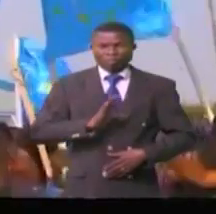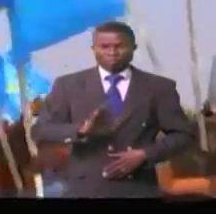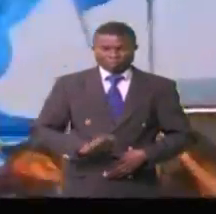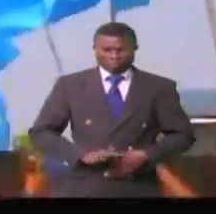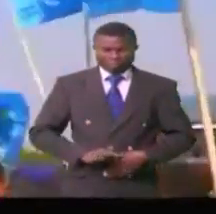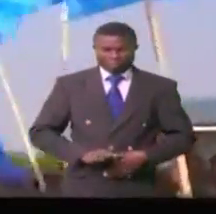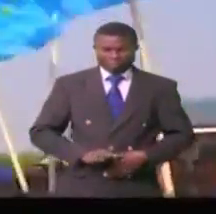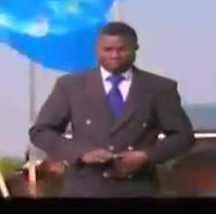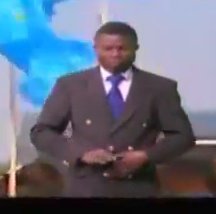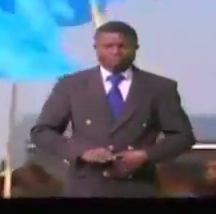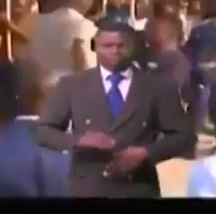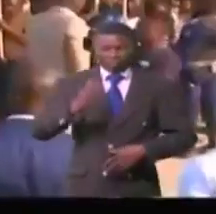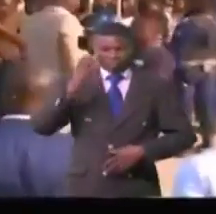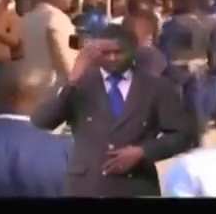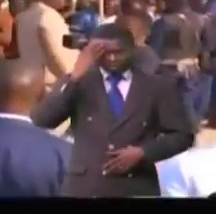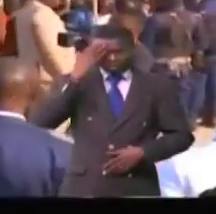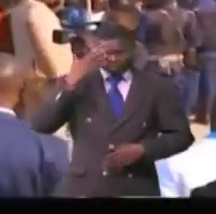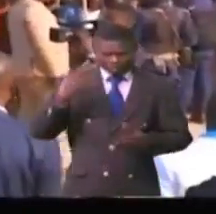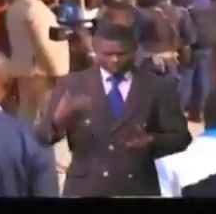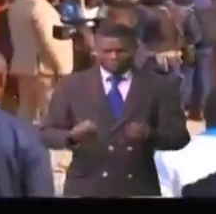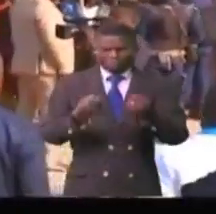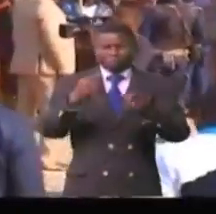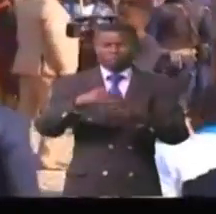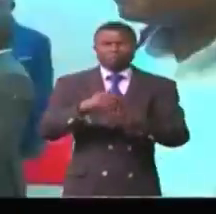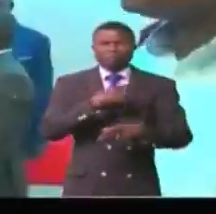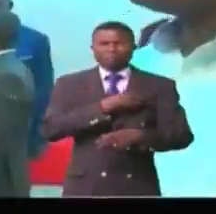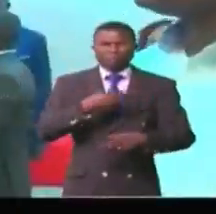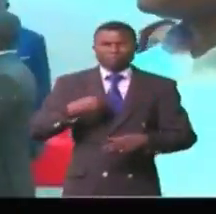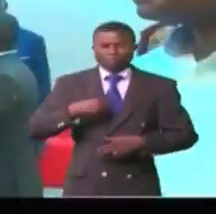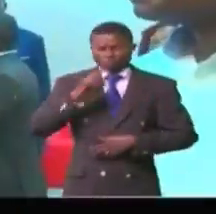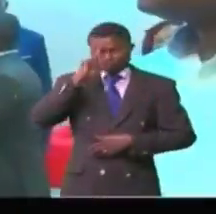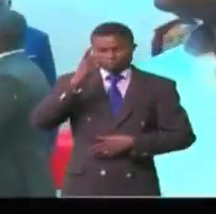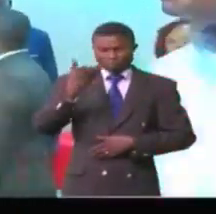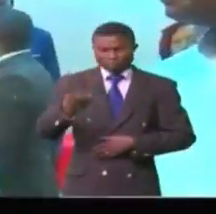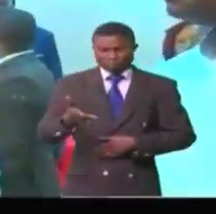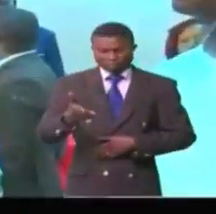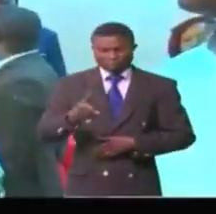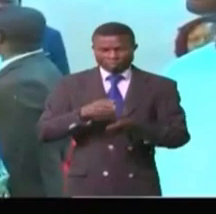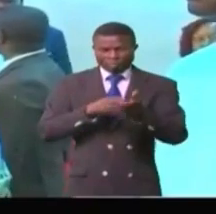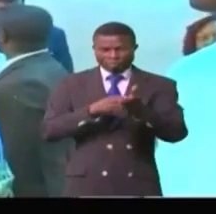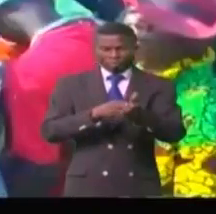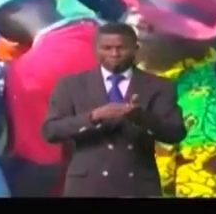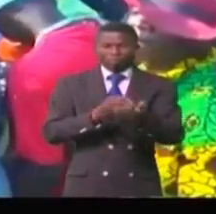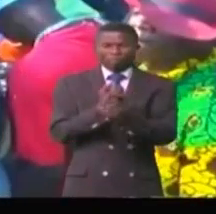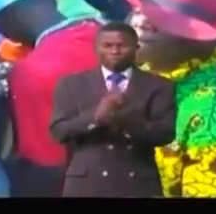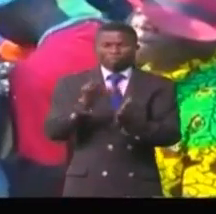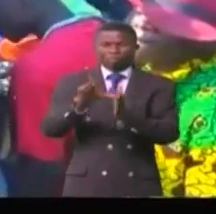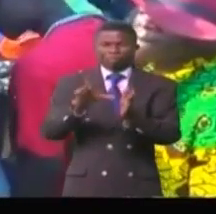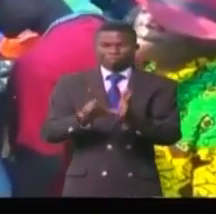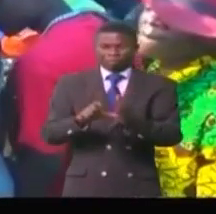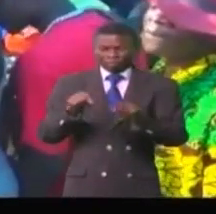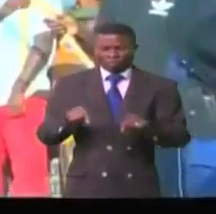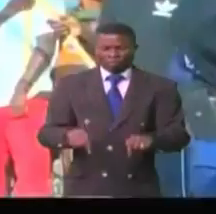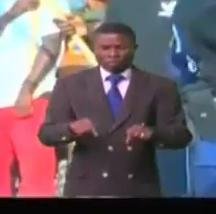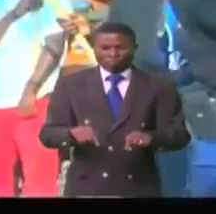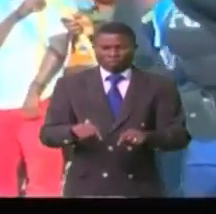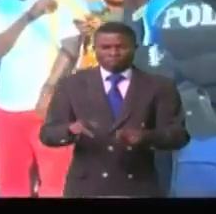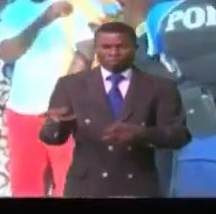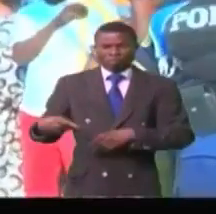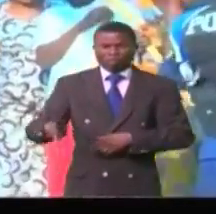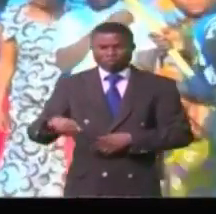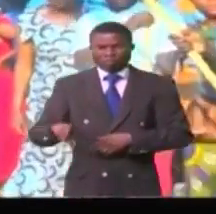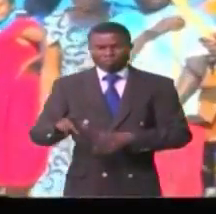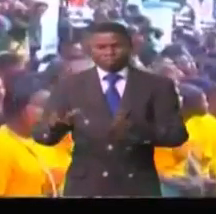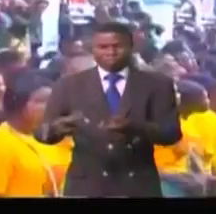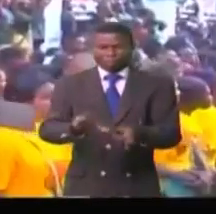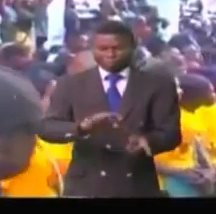pu découvrir dans une femme, l'intelligence de suivre ses instructions. Aujourd'hui, la province est en train de